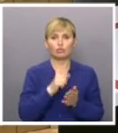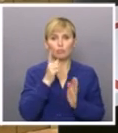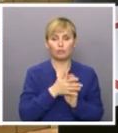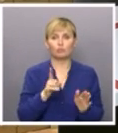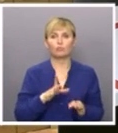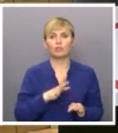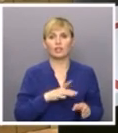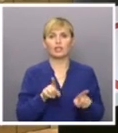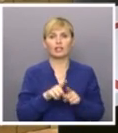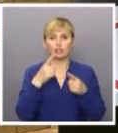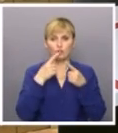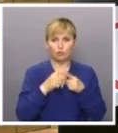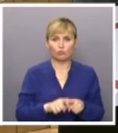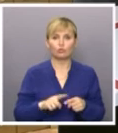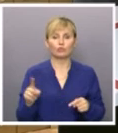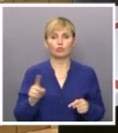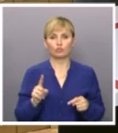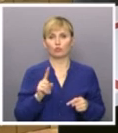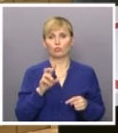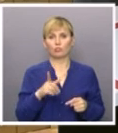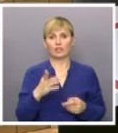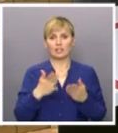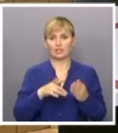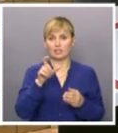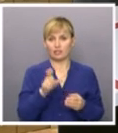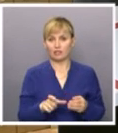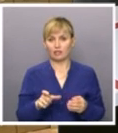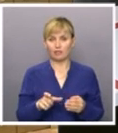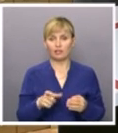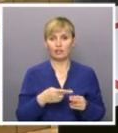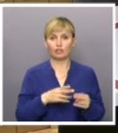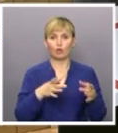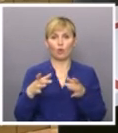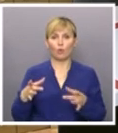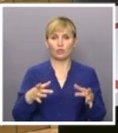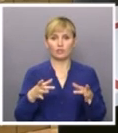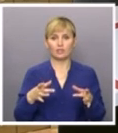была такая инструкция, значит, чтобы если человек арендует это озеро для